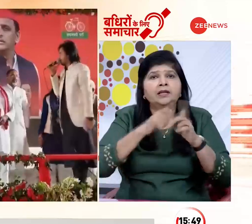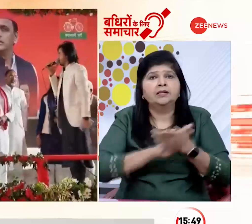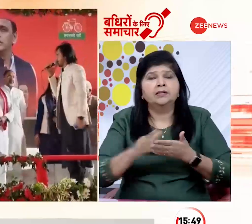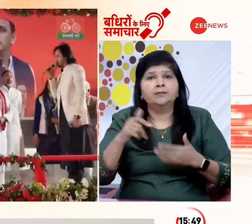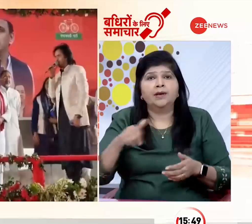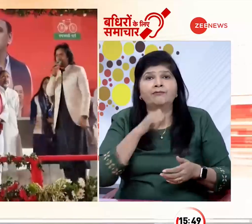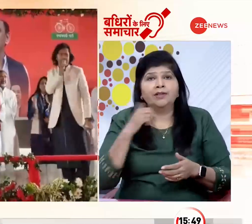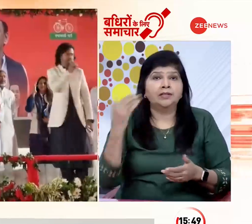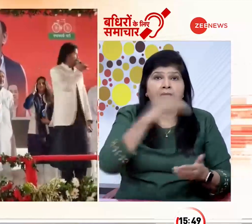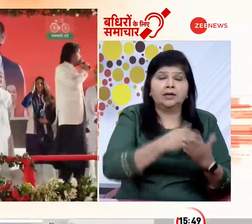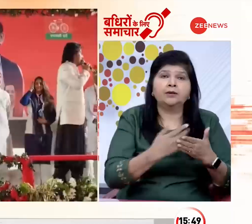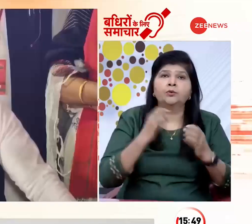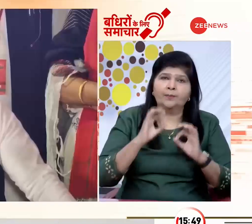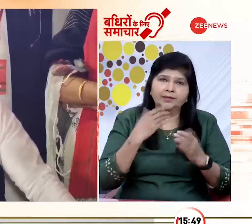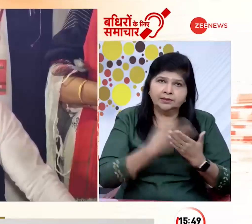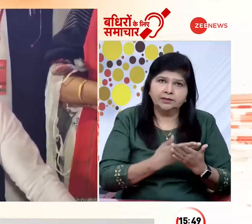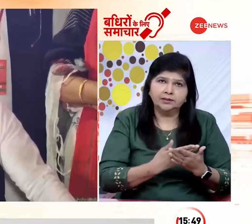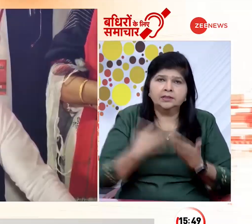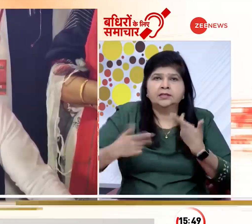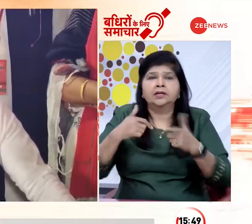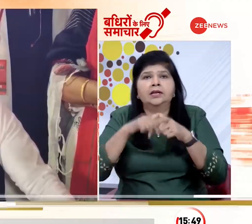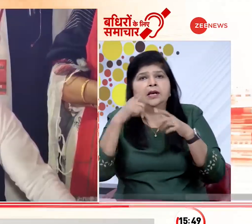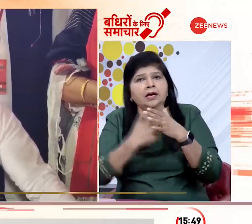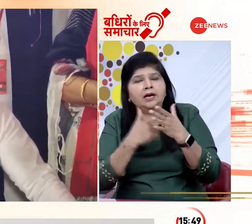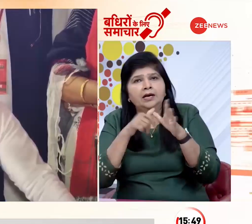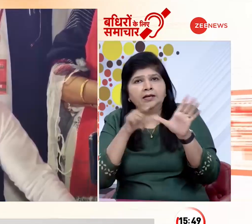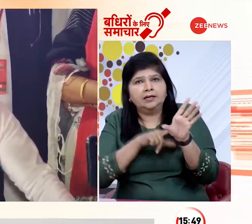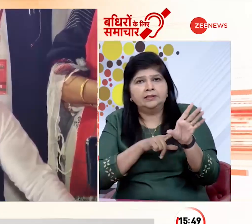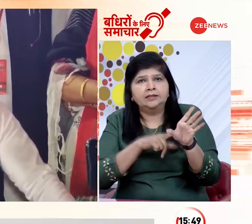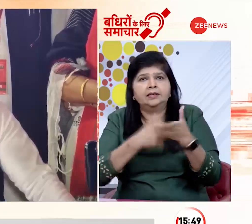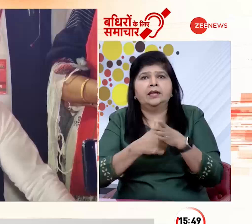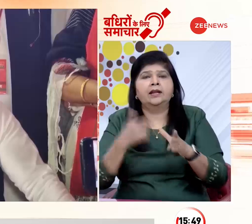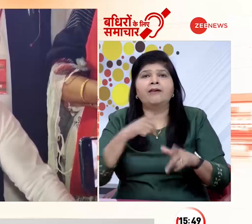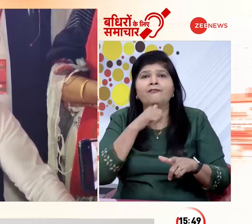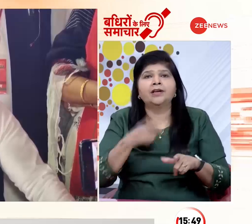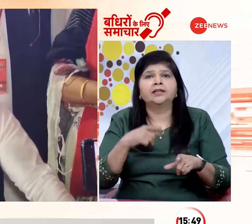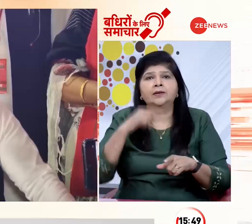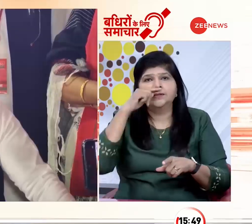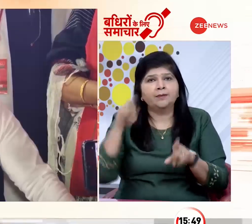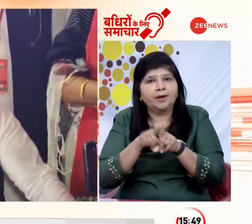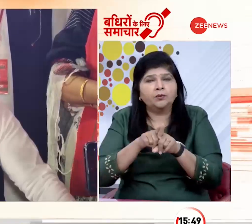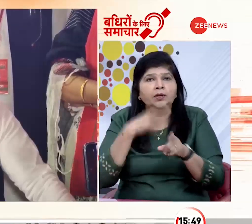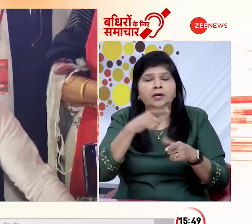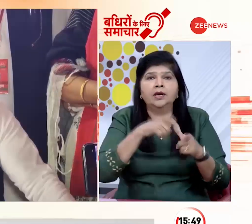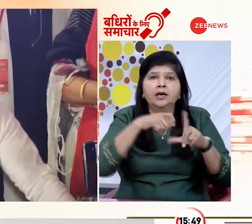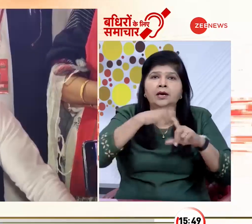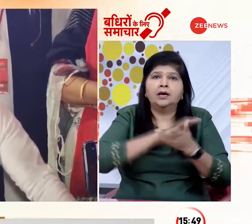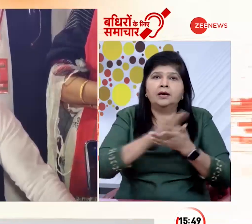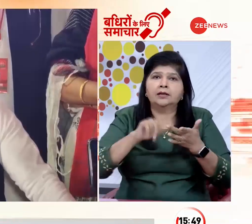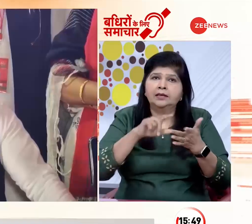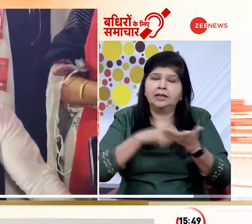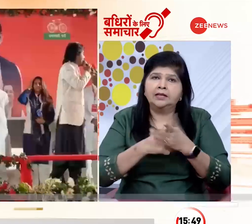तक ना पहुंचे तो अच्छा है। दरअसल अजय राय ने पिता के सम्मान को लेकर अखिलेश